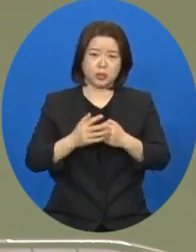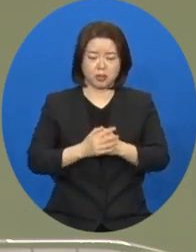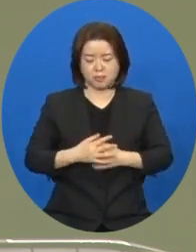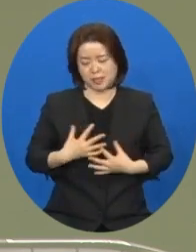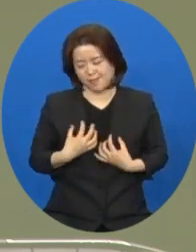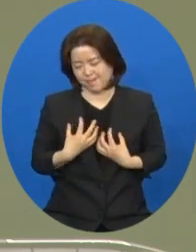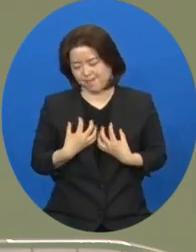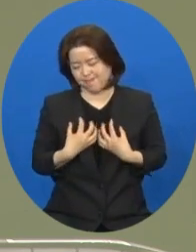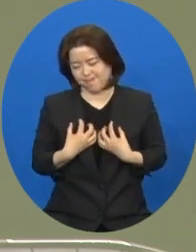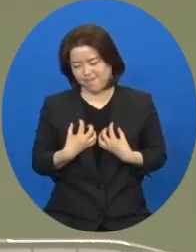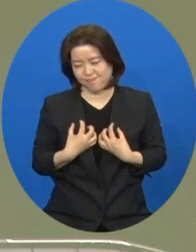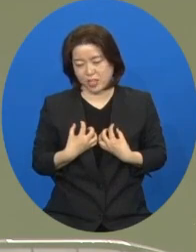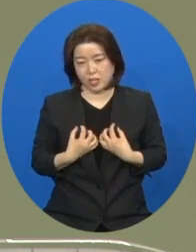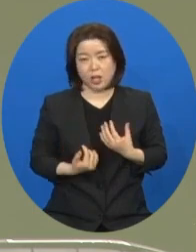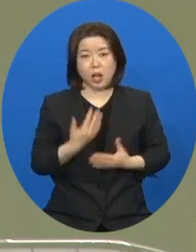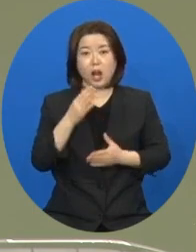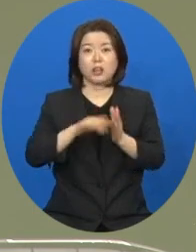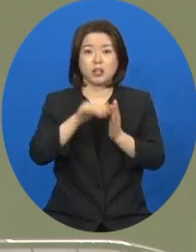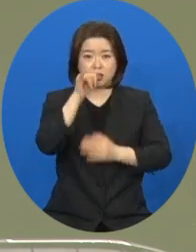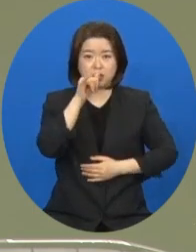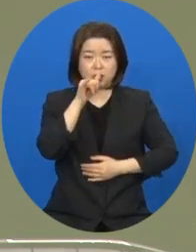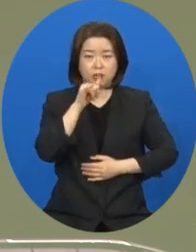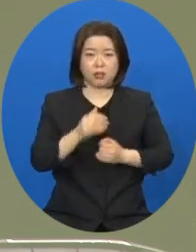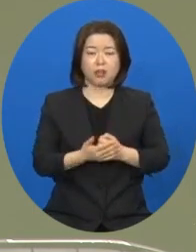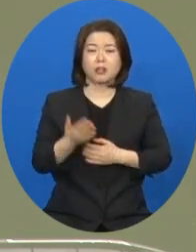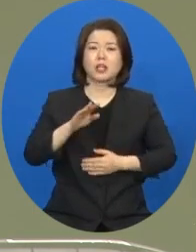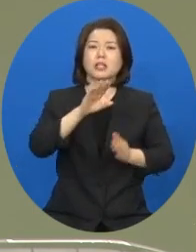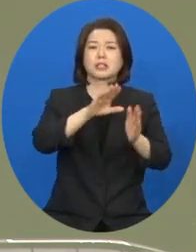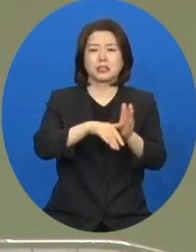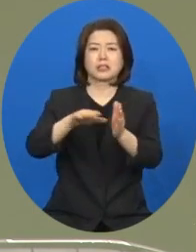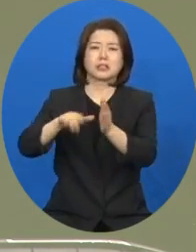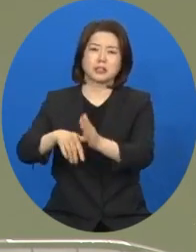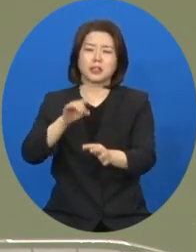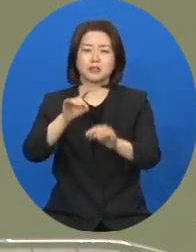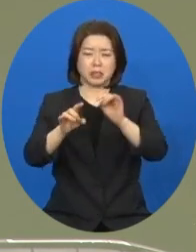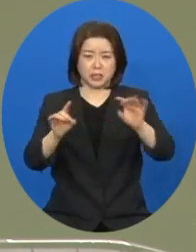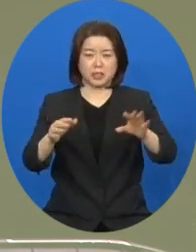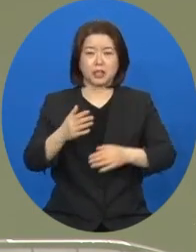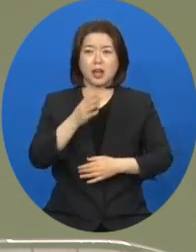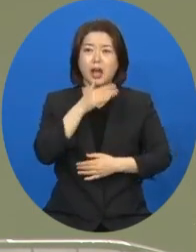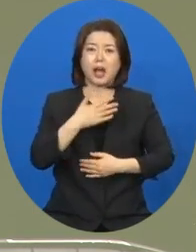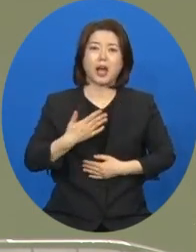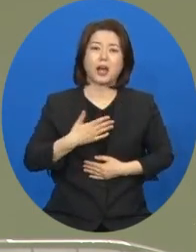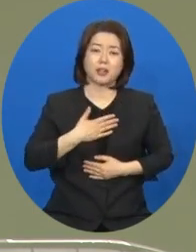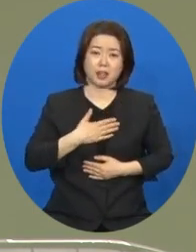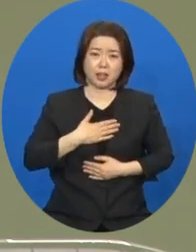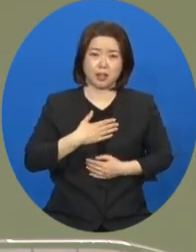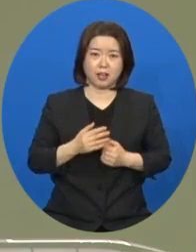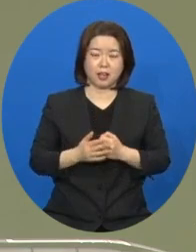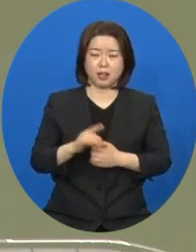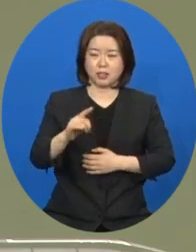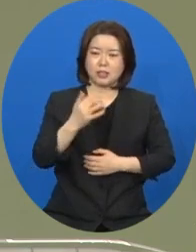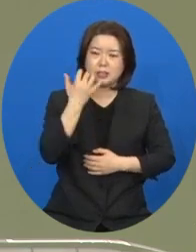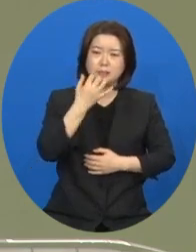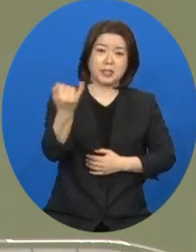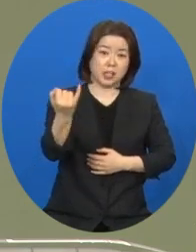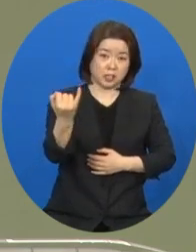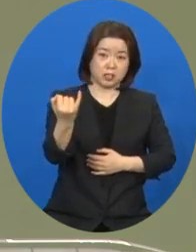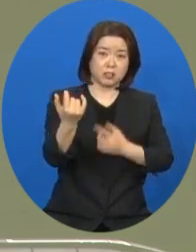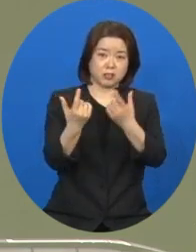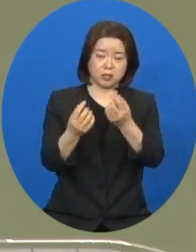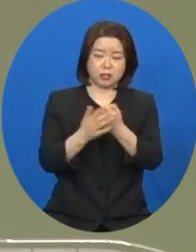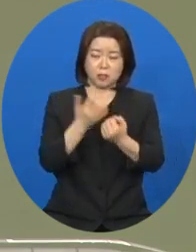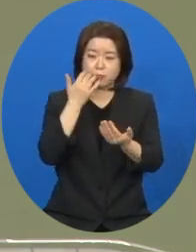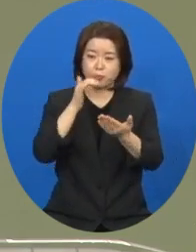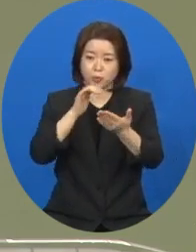속이 정말 뒤집어지는 경우도 있어요. 근데 그때마다 아, 내가 이 가늠한 여인처럼